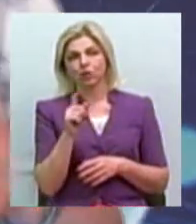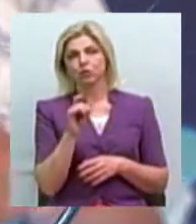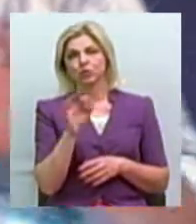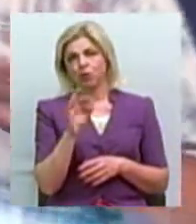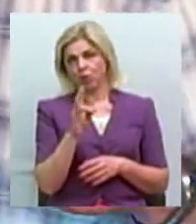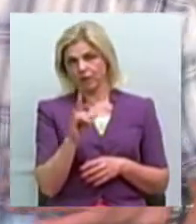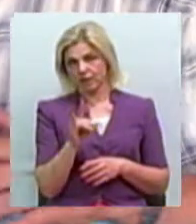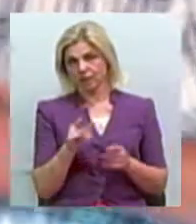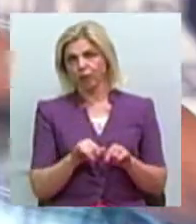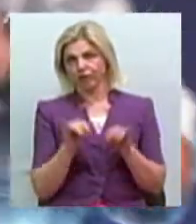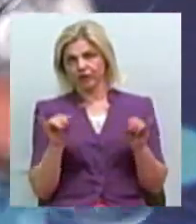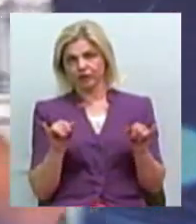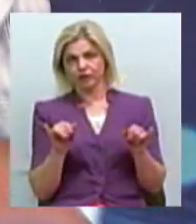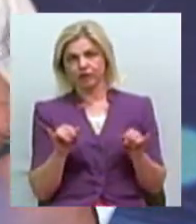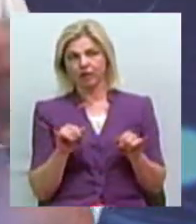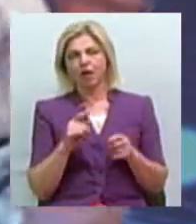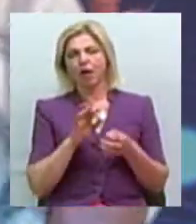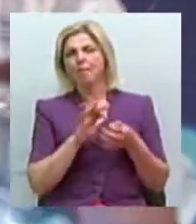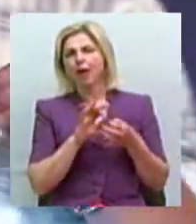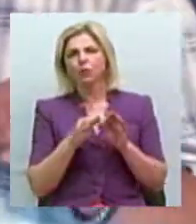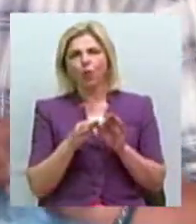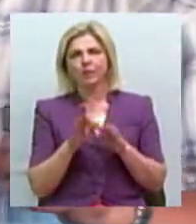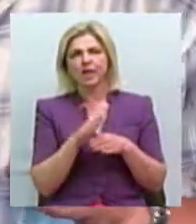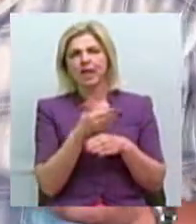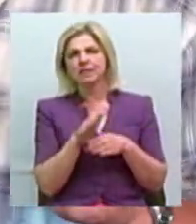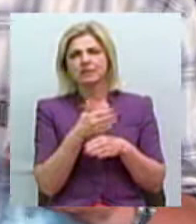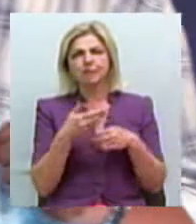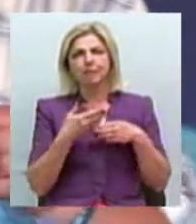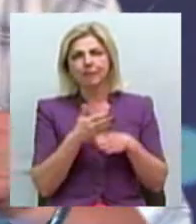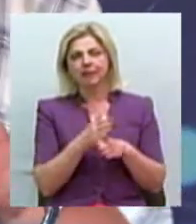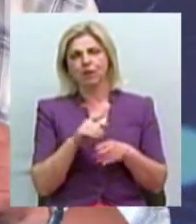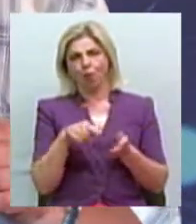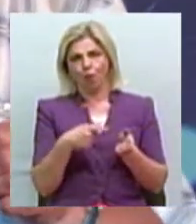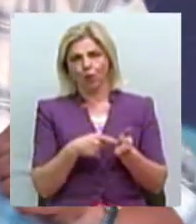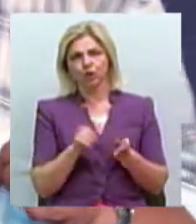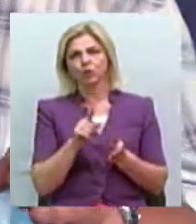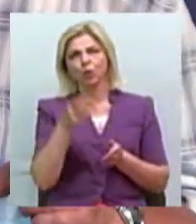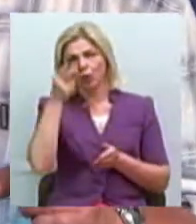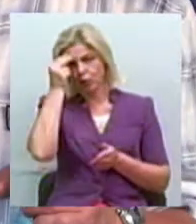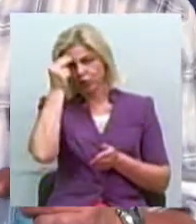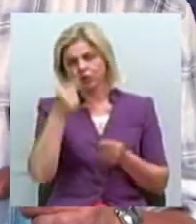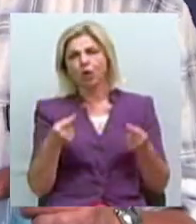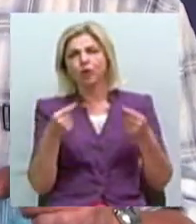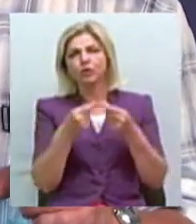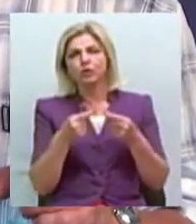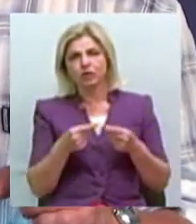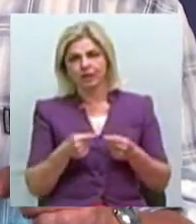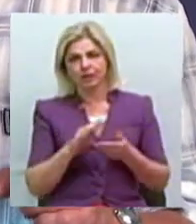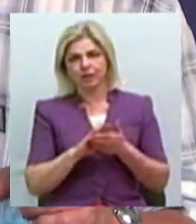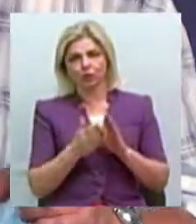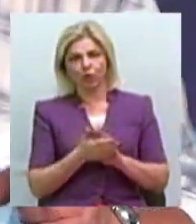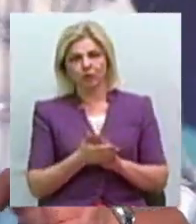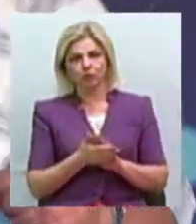очень подробно разбит город, чтобы учесть, значит, поточнее